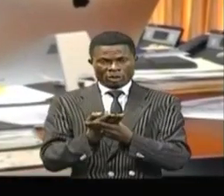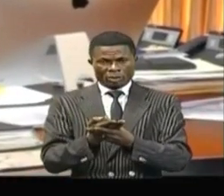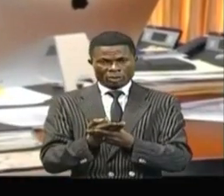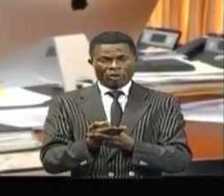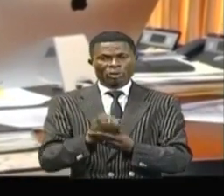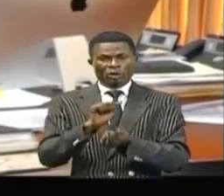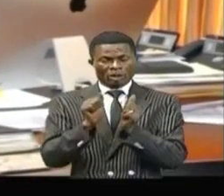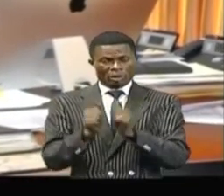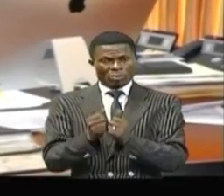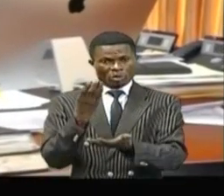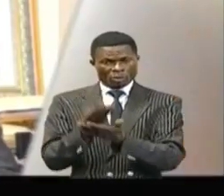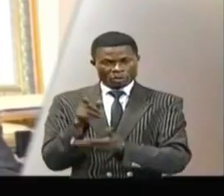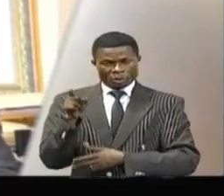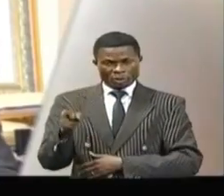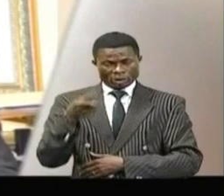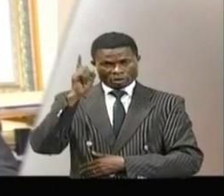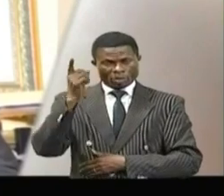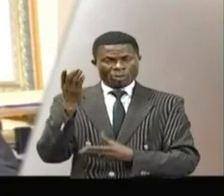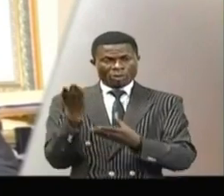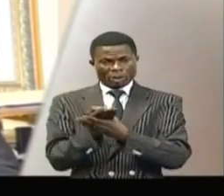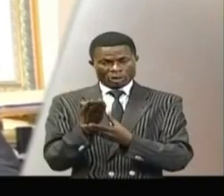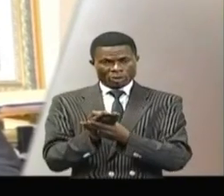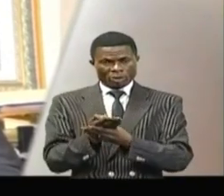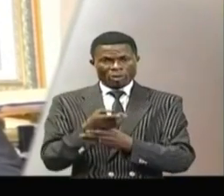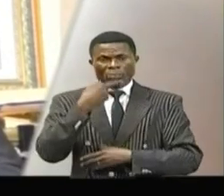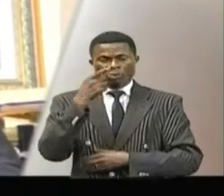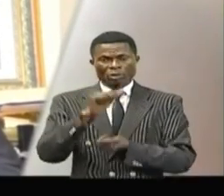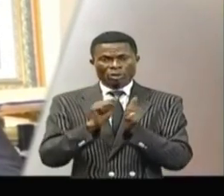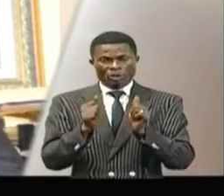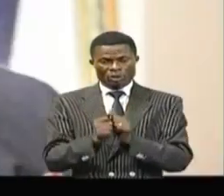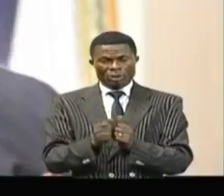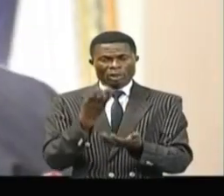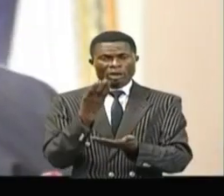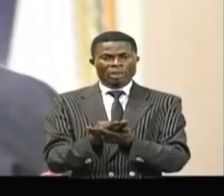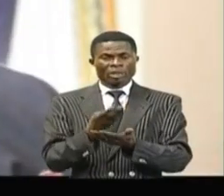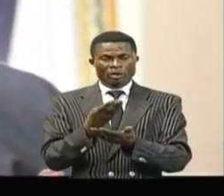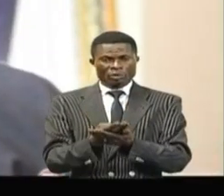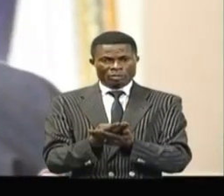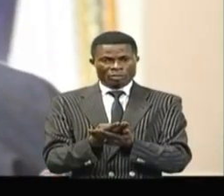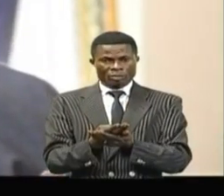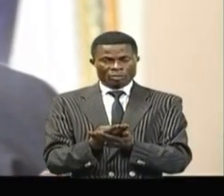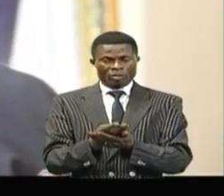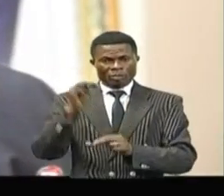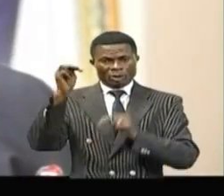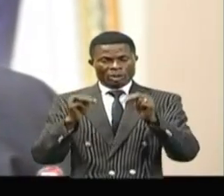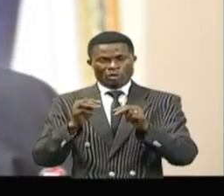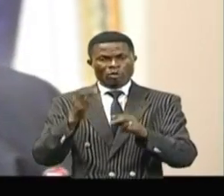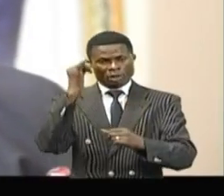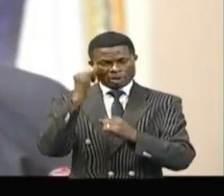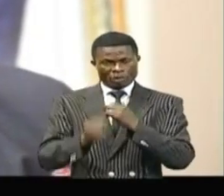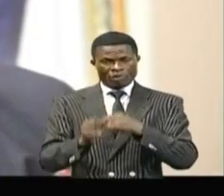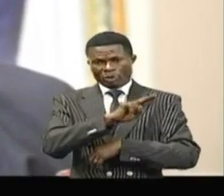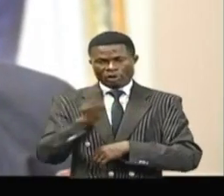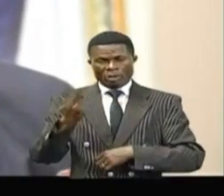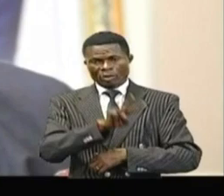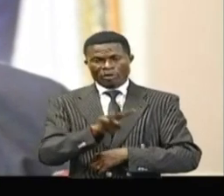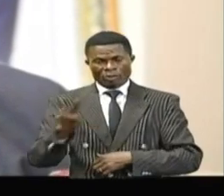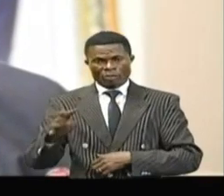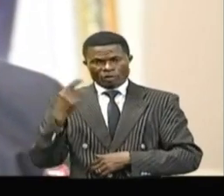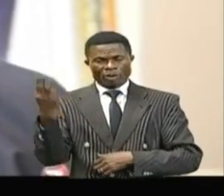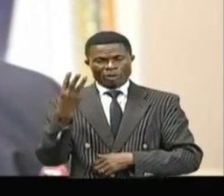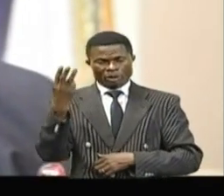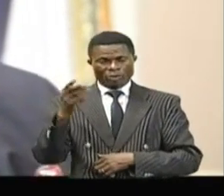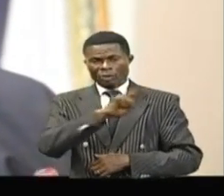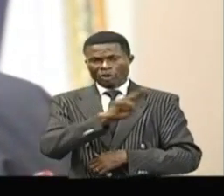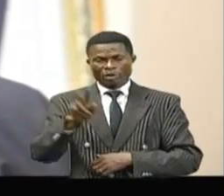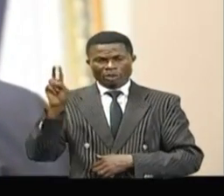son secteur. Le premier a porté sur le cadre budgétaire à moyen terme 2023-2025 et le